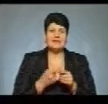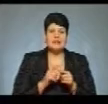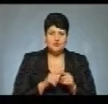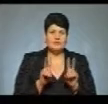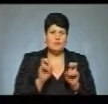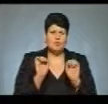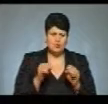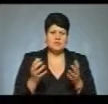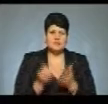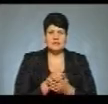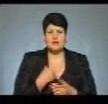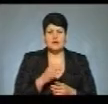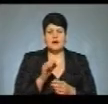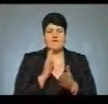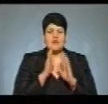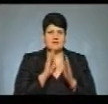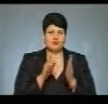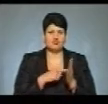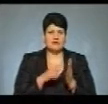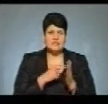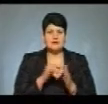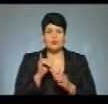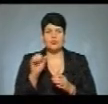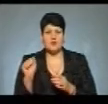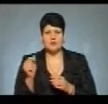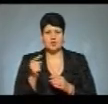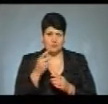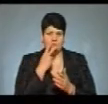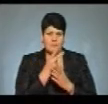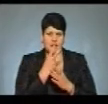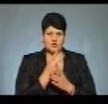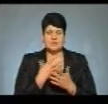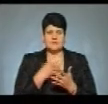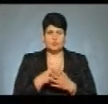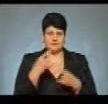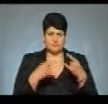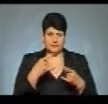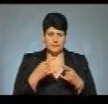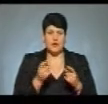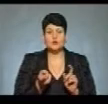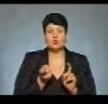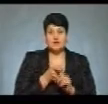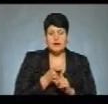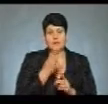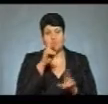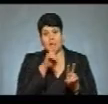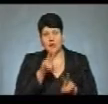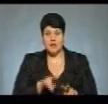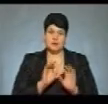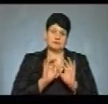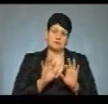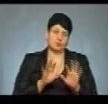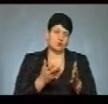можете знайти на нашій офіційній Facebook-сторінці UA Тернопіль. Посилання ви зараз бачите на своїх екранах. Долучайтесь, переглядайте і